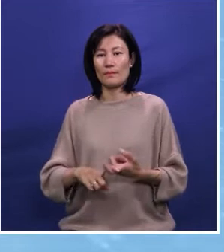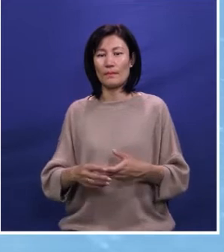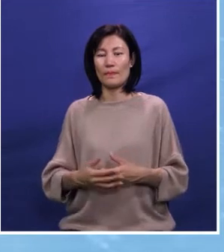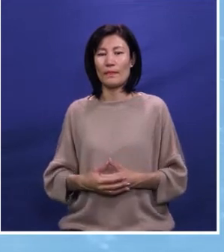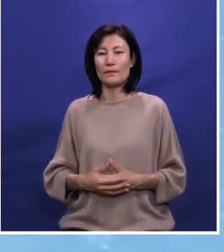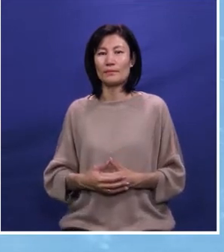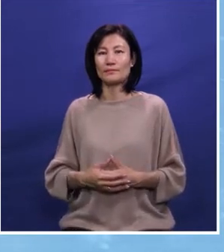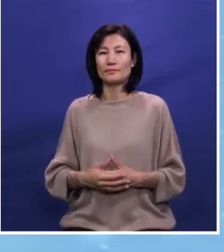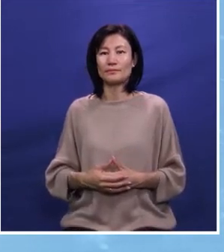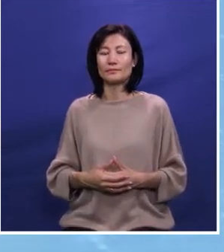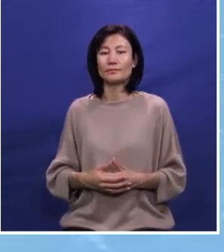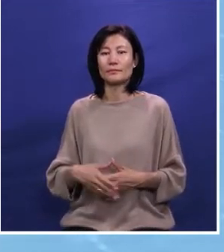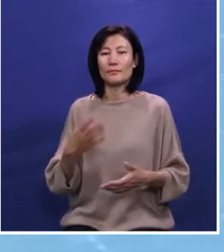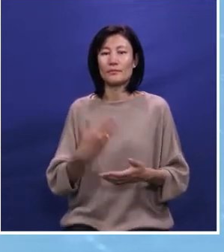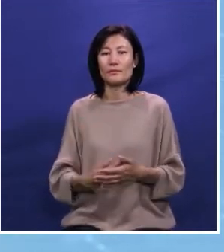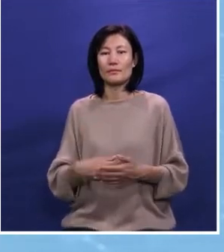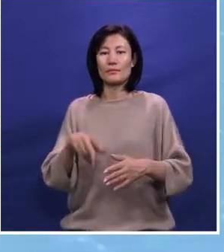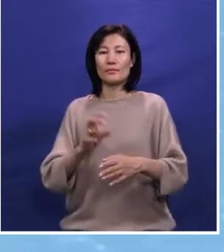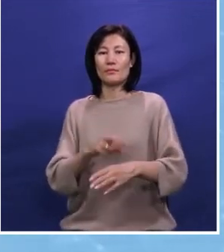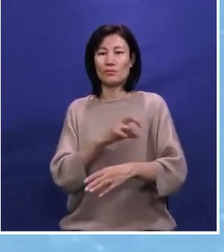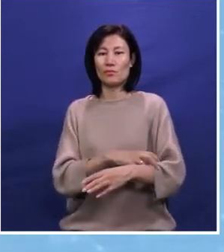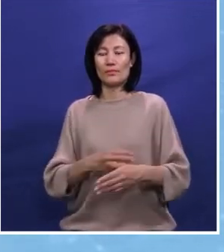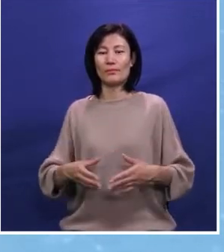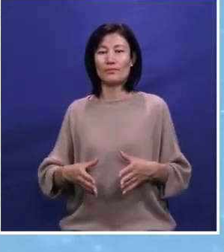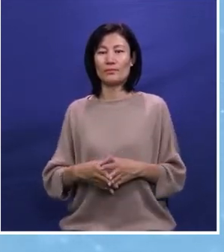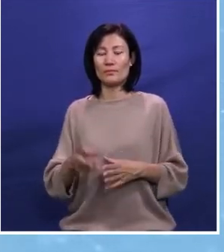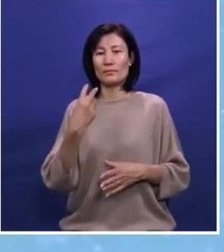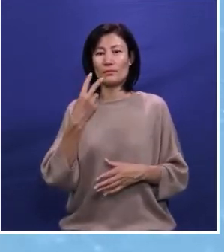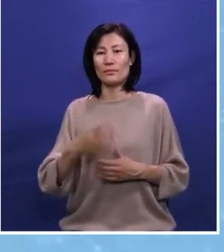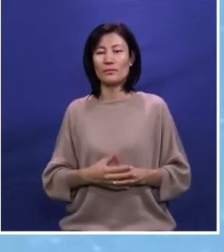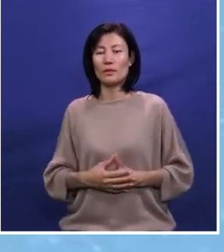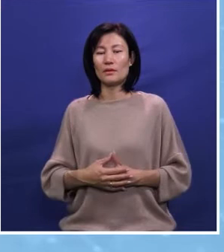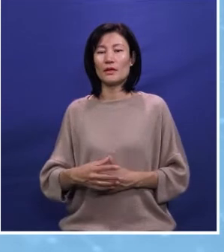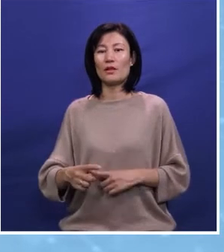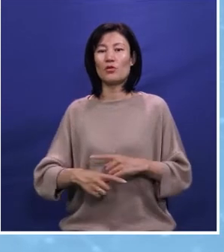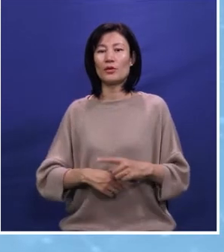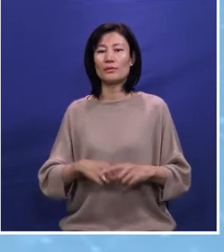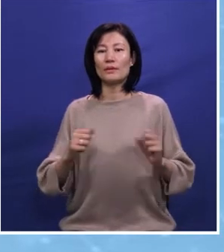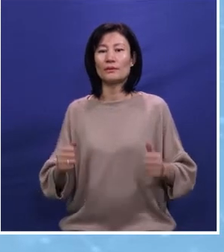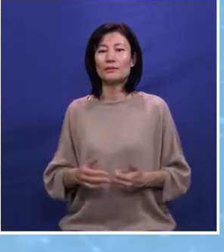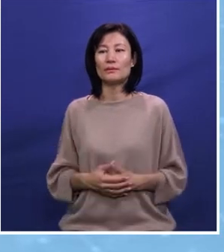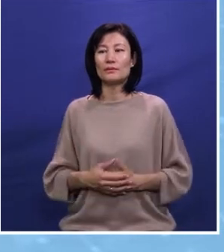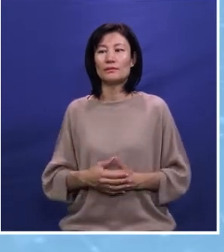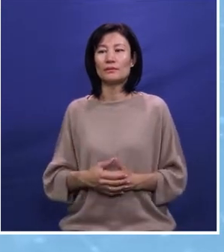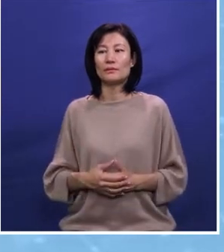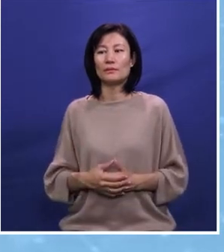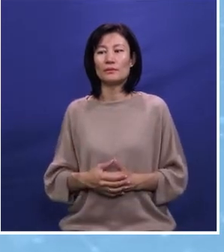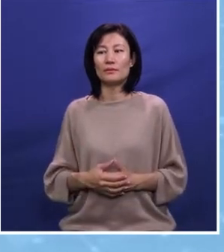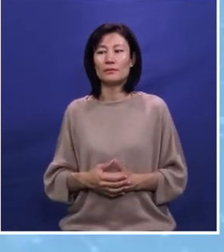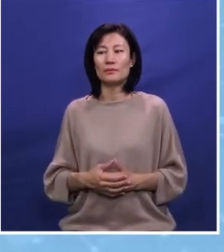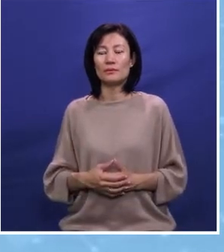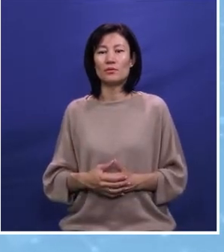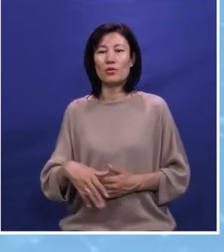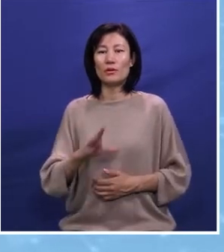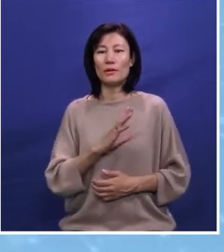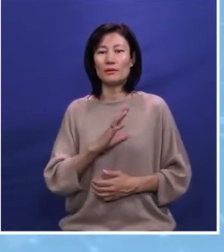жағдайда мынау комиссия ұжымдарының көрсеткен пункттерін орындамай тұрып,